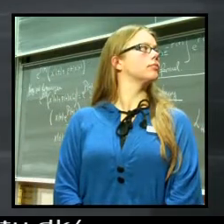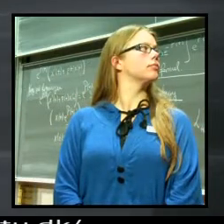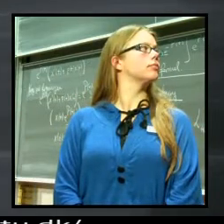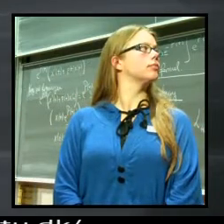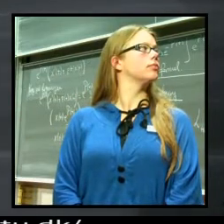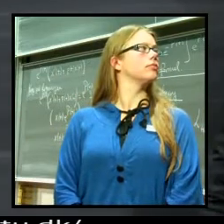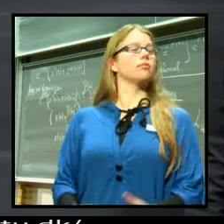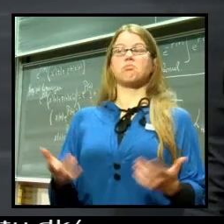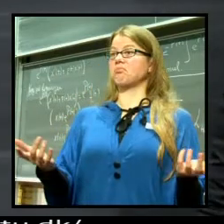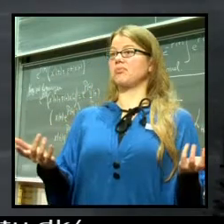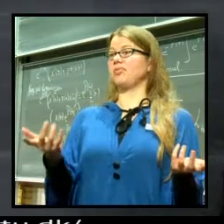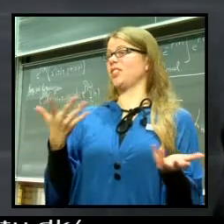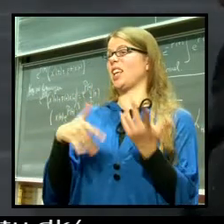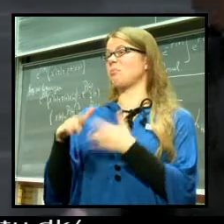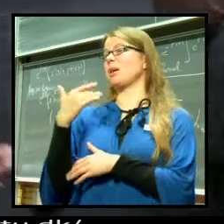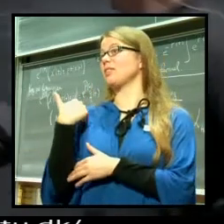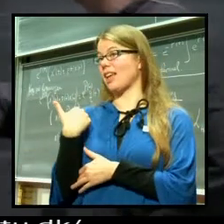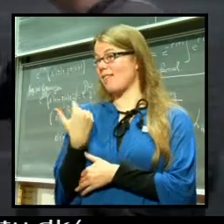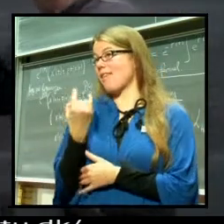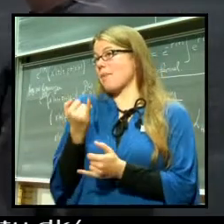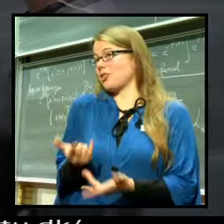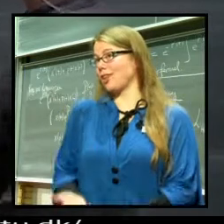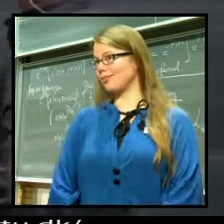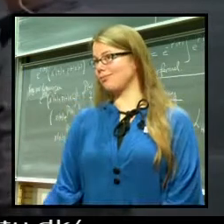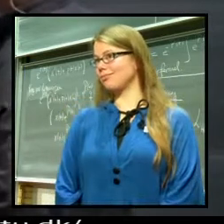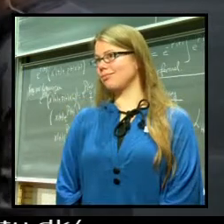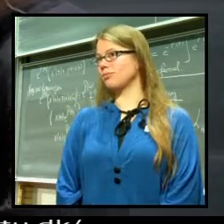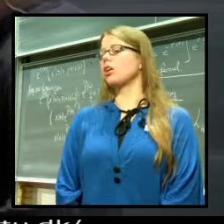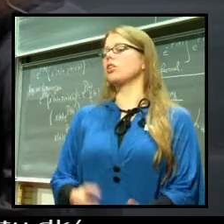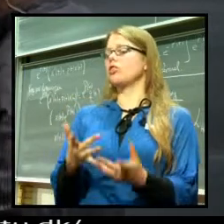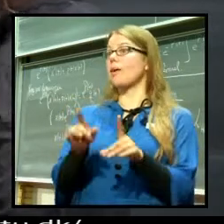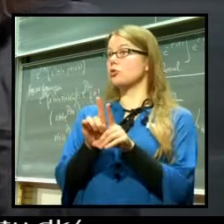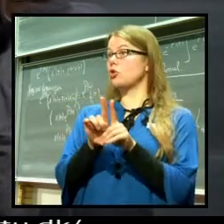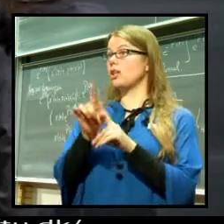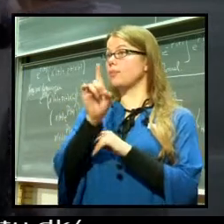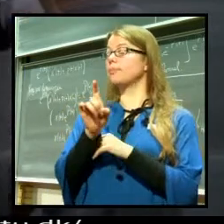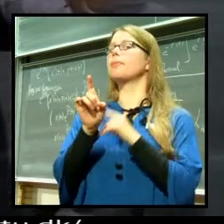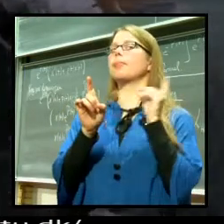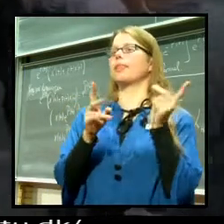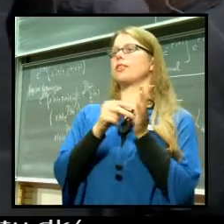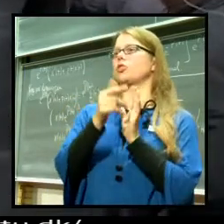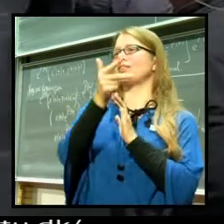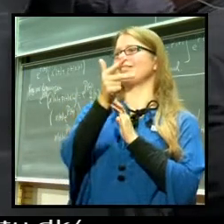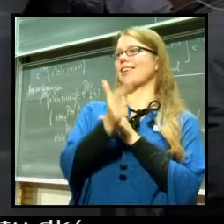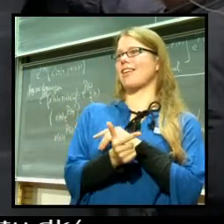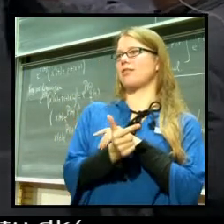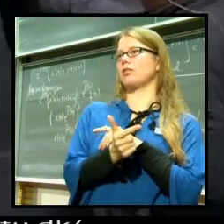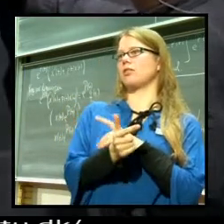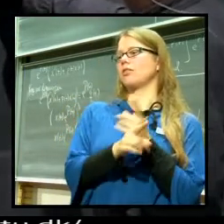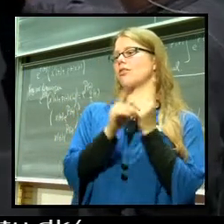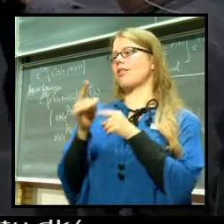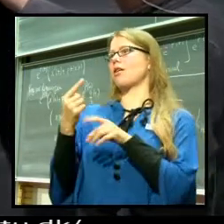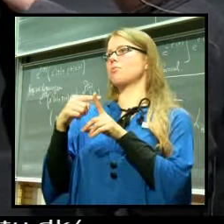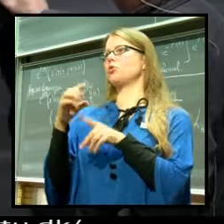Så mere dybsindigt er det ikke. Og hvad betyder så det? Ja, her står der 3/2, og her står der plus